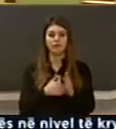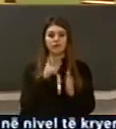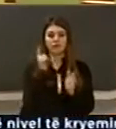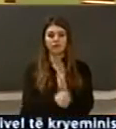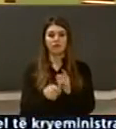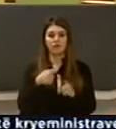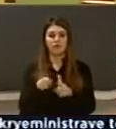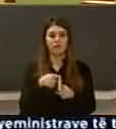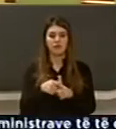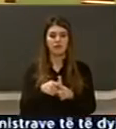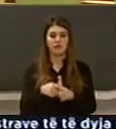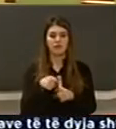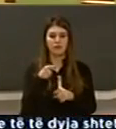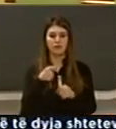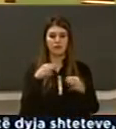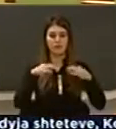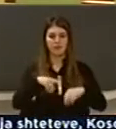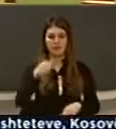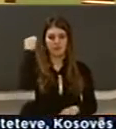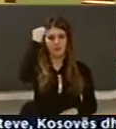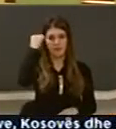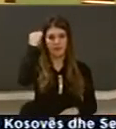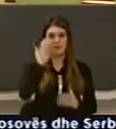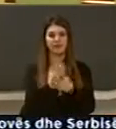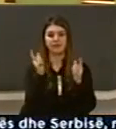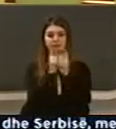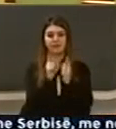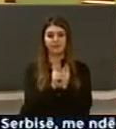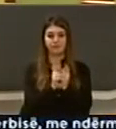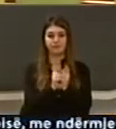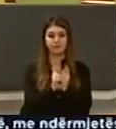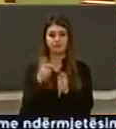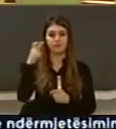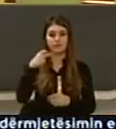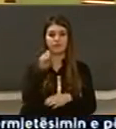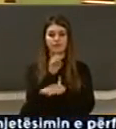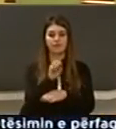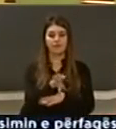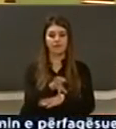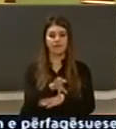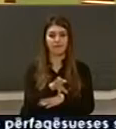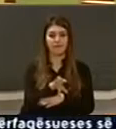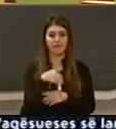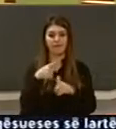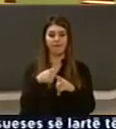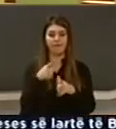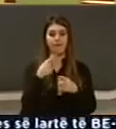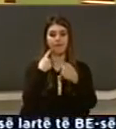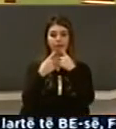tha presidenti e vendit në takimin e 8 të Këshillit për Integrim Evropiane. Ironikisht, ajo vazhdoi duke